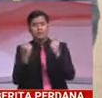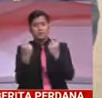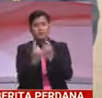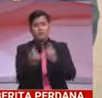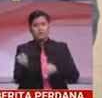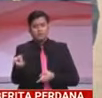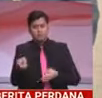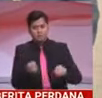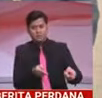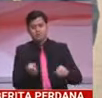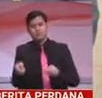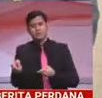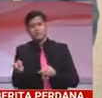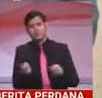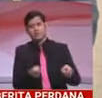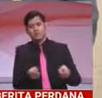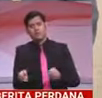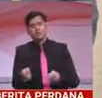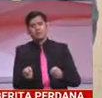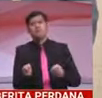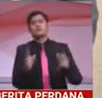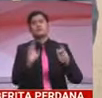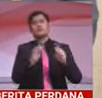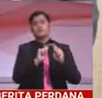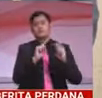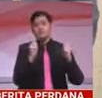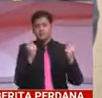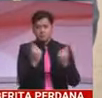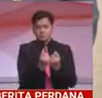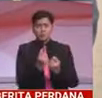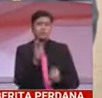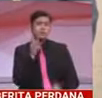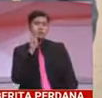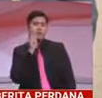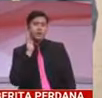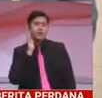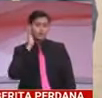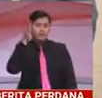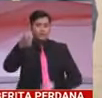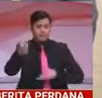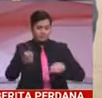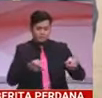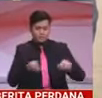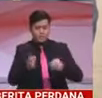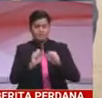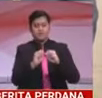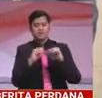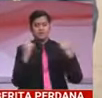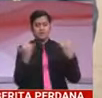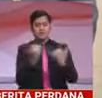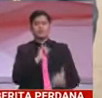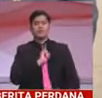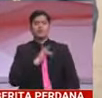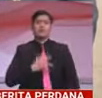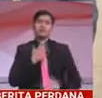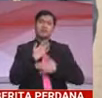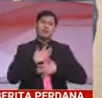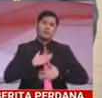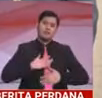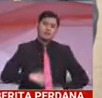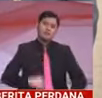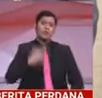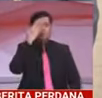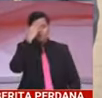pengurusan klaim yg akan dikendalikan oleh Khan inilah saya bos doa skybase